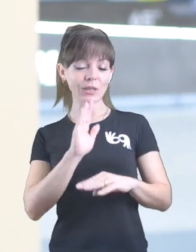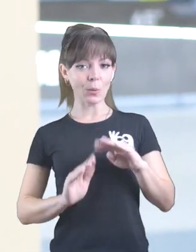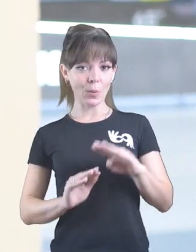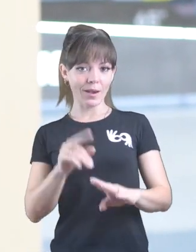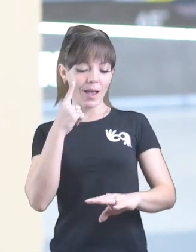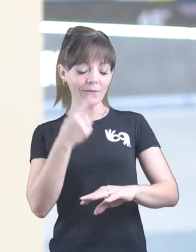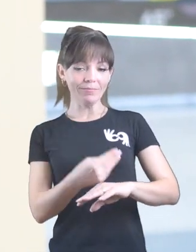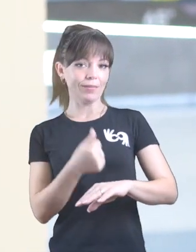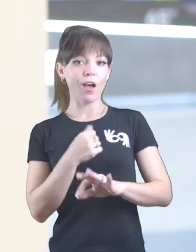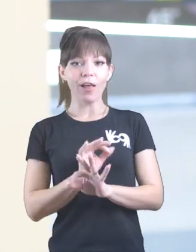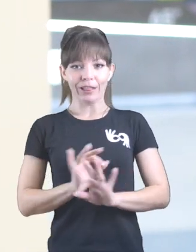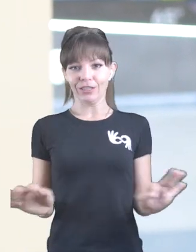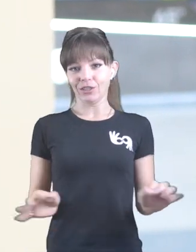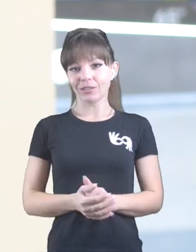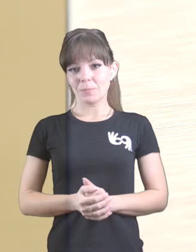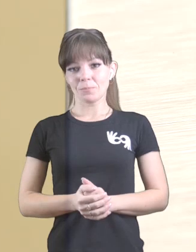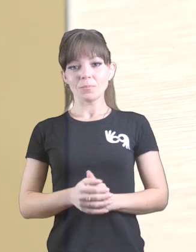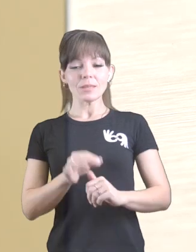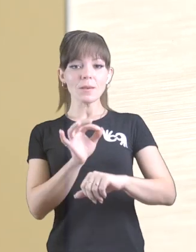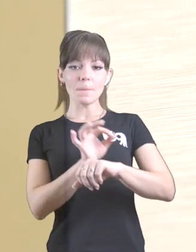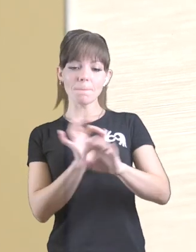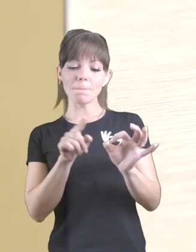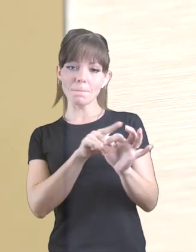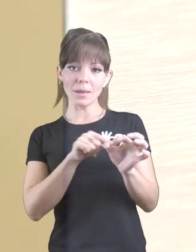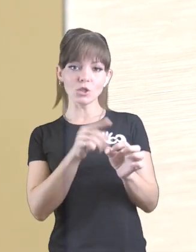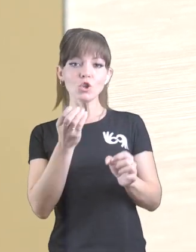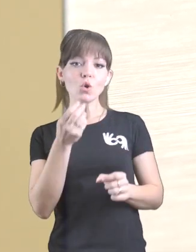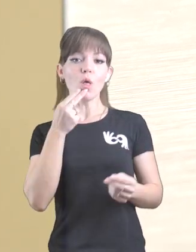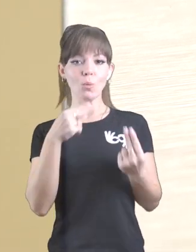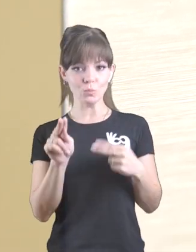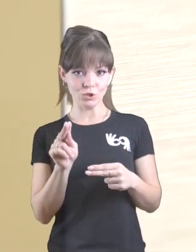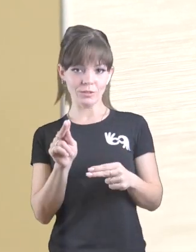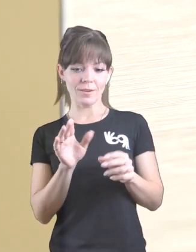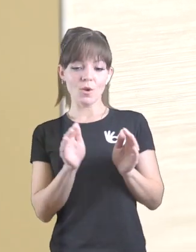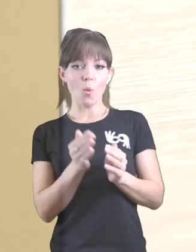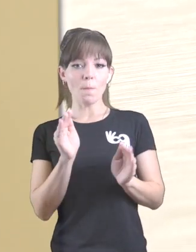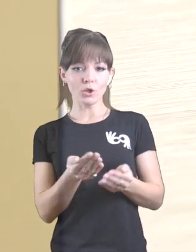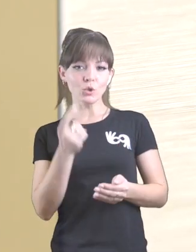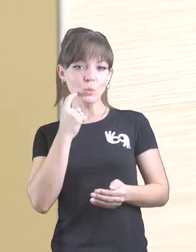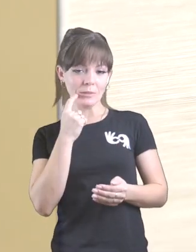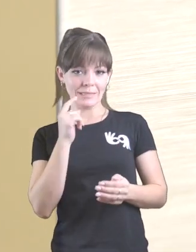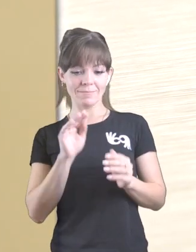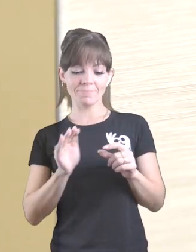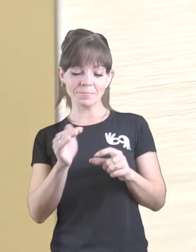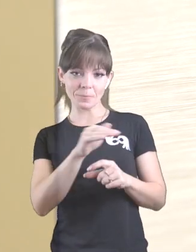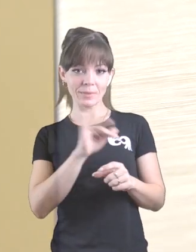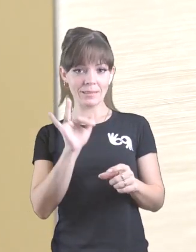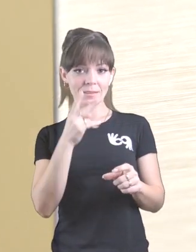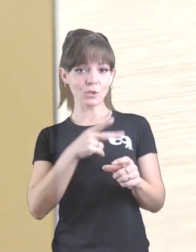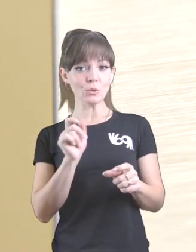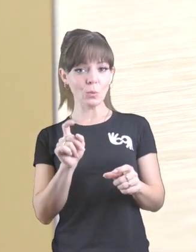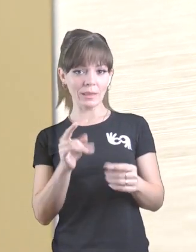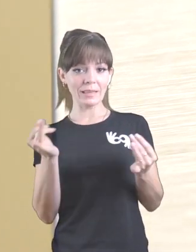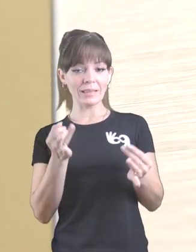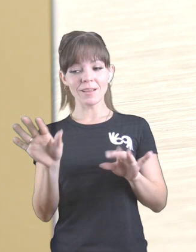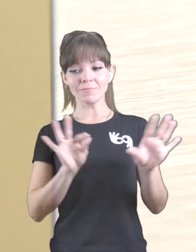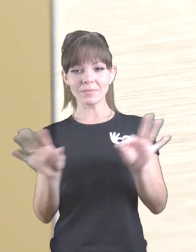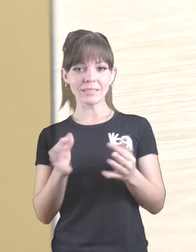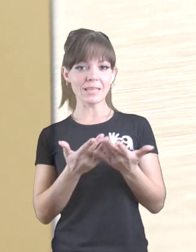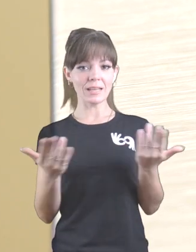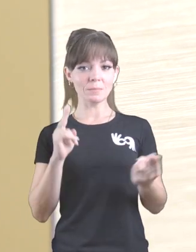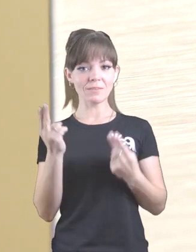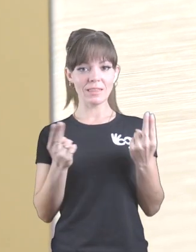женской руке смотрятся просто отлично. Безель еще больше облагородили, уменьшив зубцы. Да и золото интереснее комбинировать с